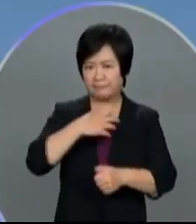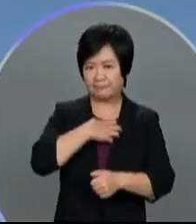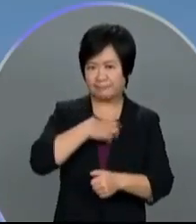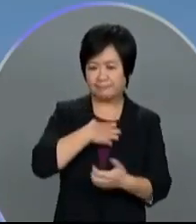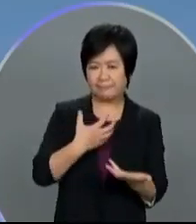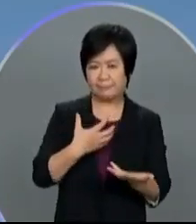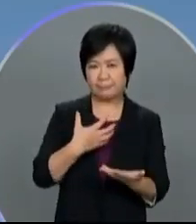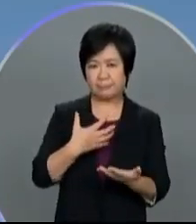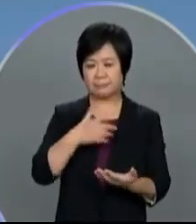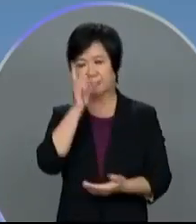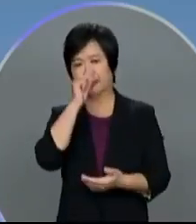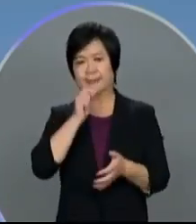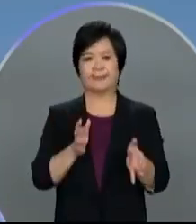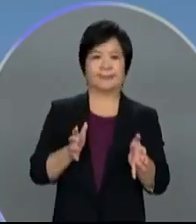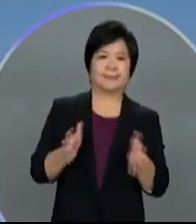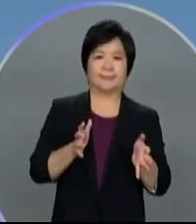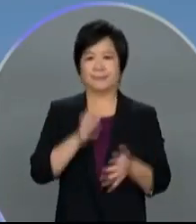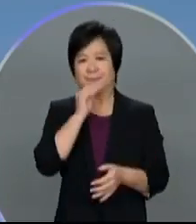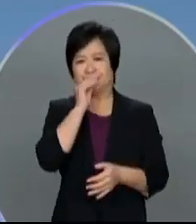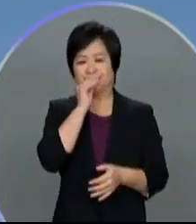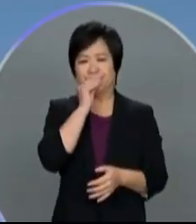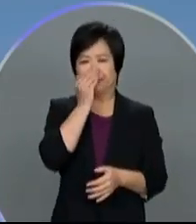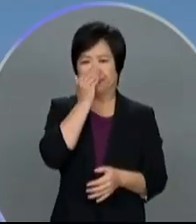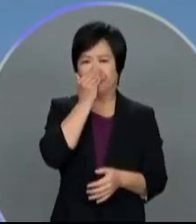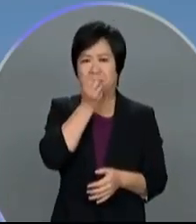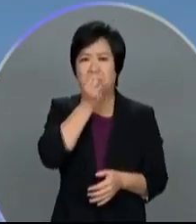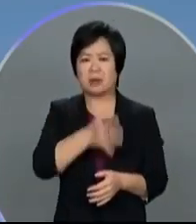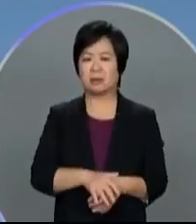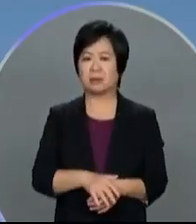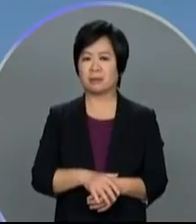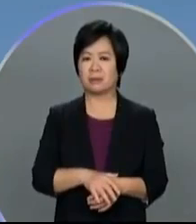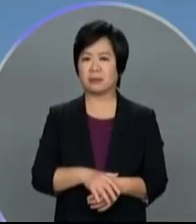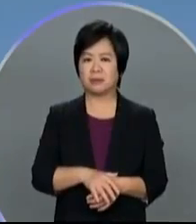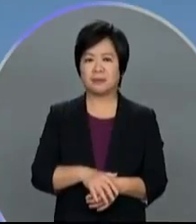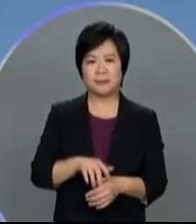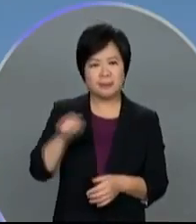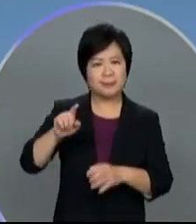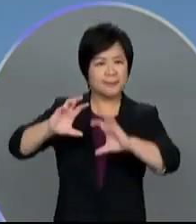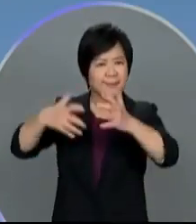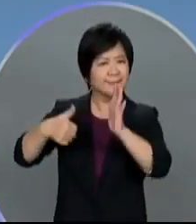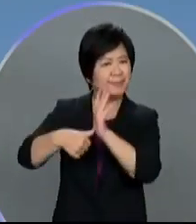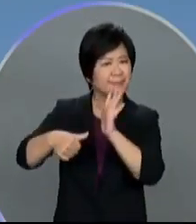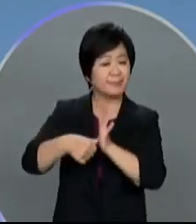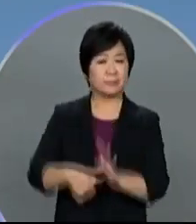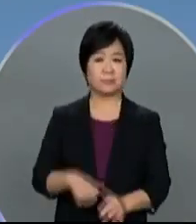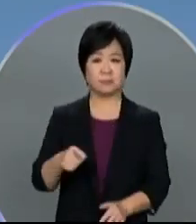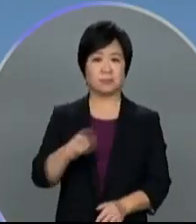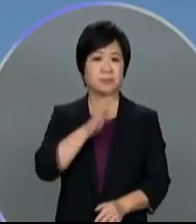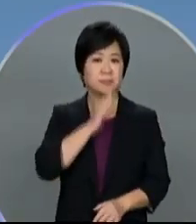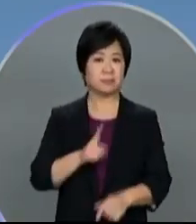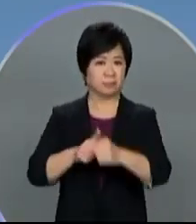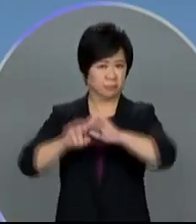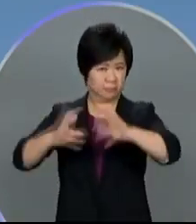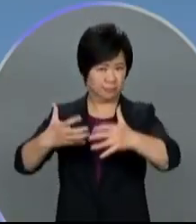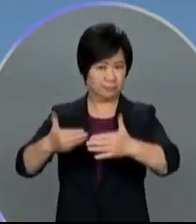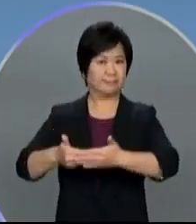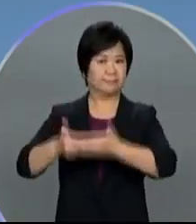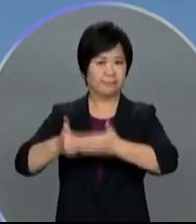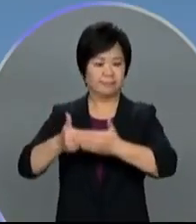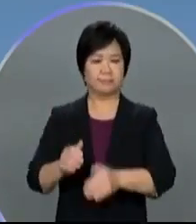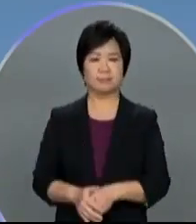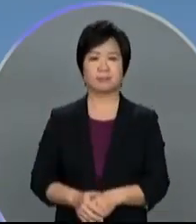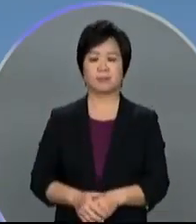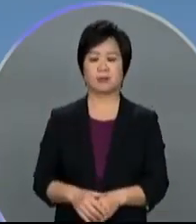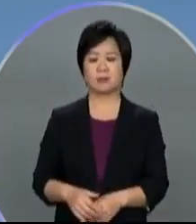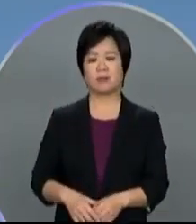第一个时间总是支支吾吾，不敢讲出那个国家的名字。我告诉你，那个国家就是中国。我来